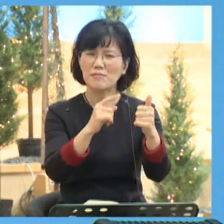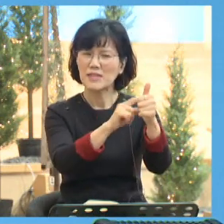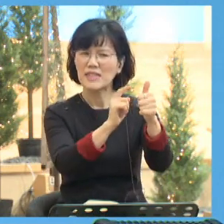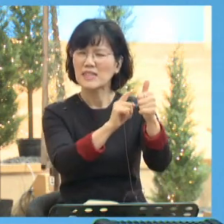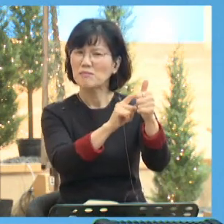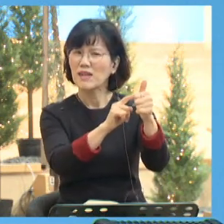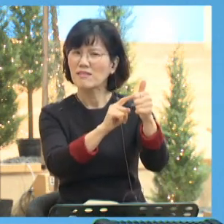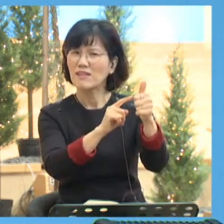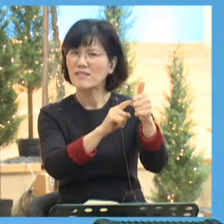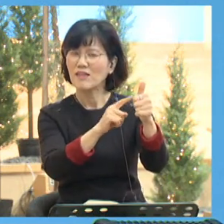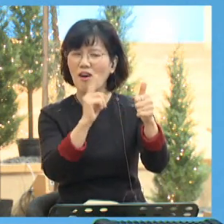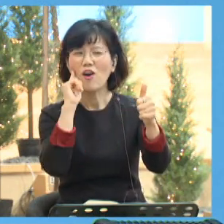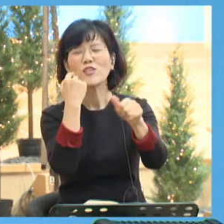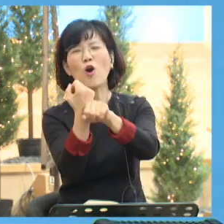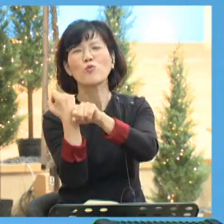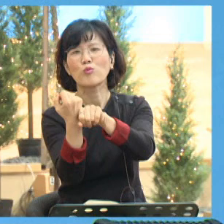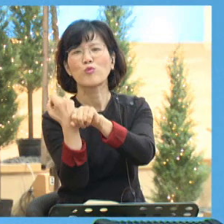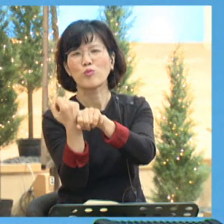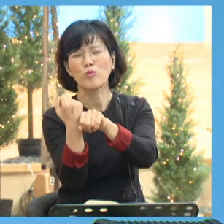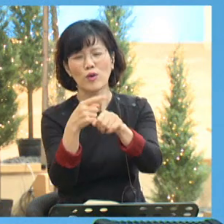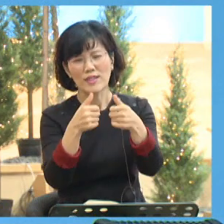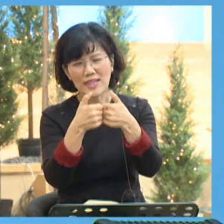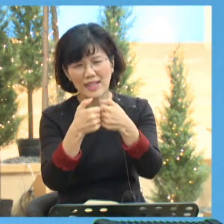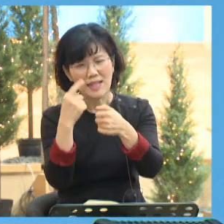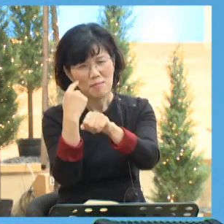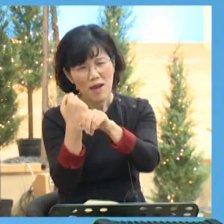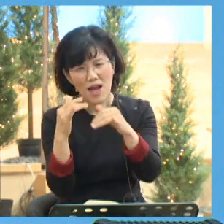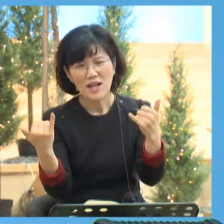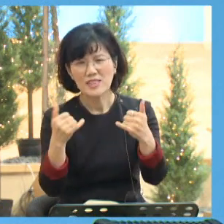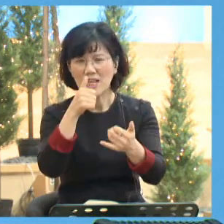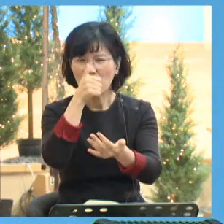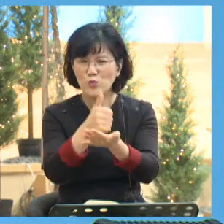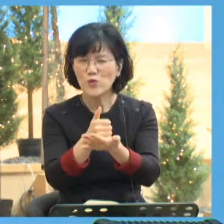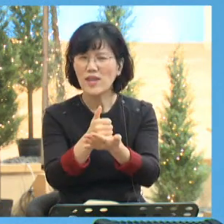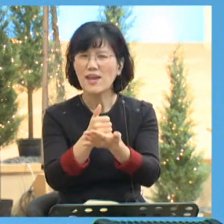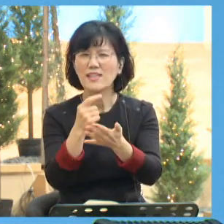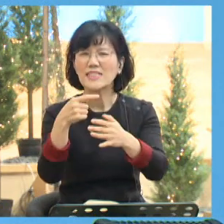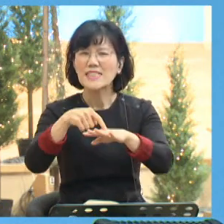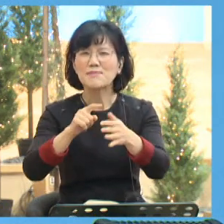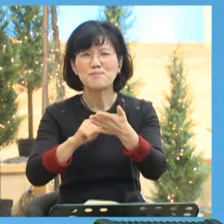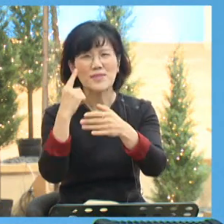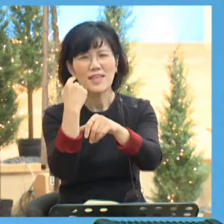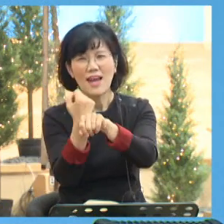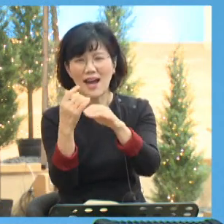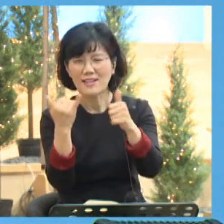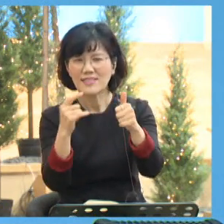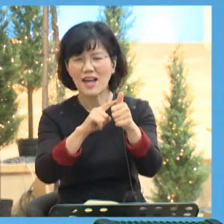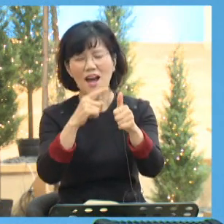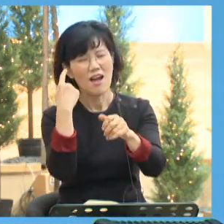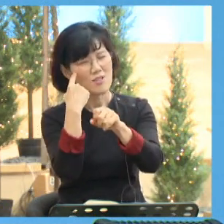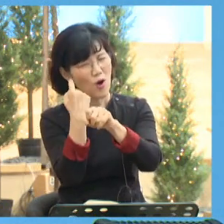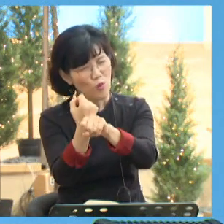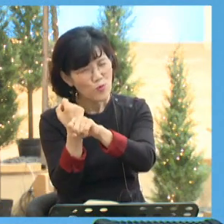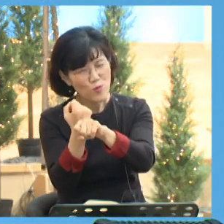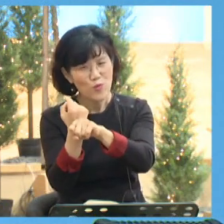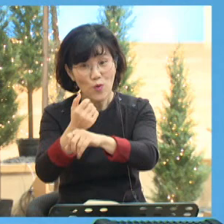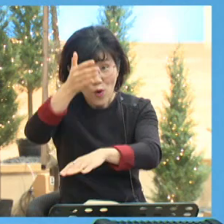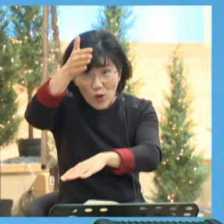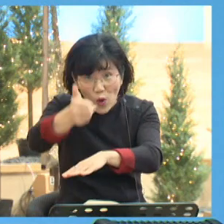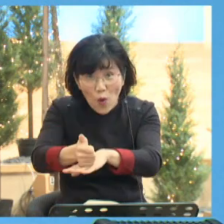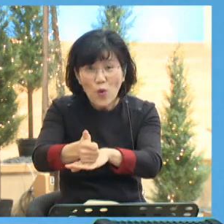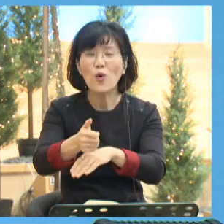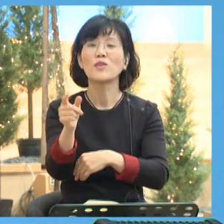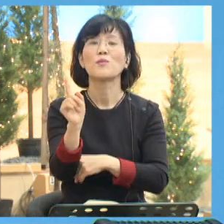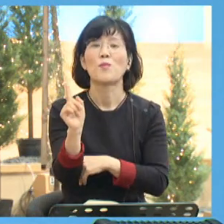뭔가 연구를 했어요 많은 상담 학자 범죄심리 학자들이 연구를 하고 또 연구를 해서 내린 최종 쩍 인